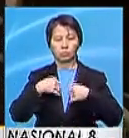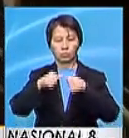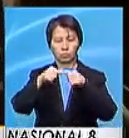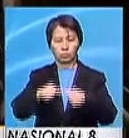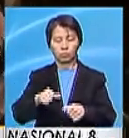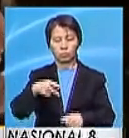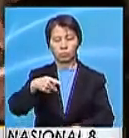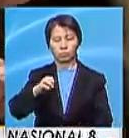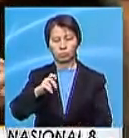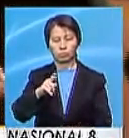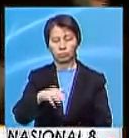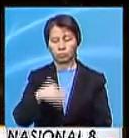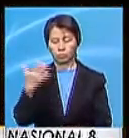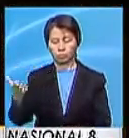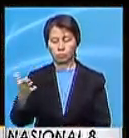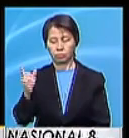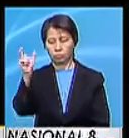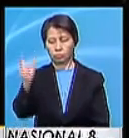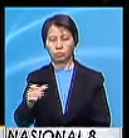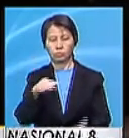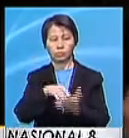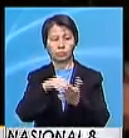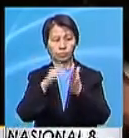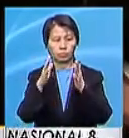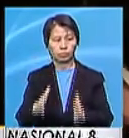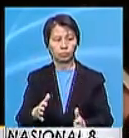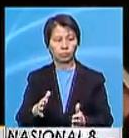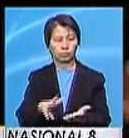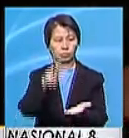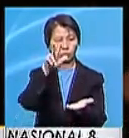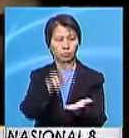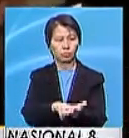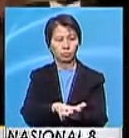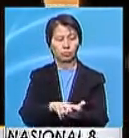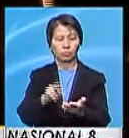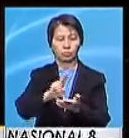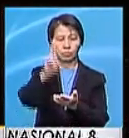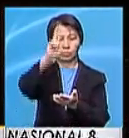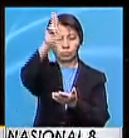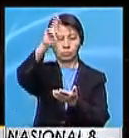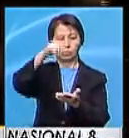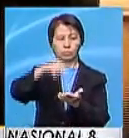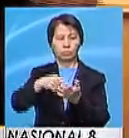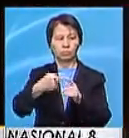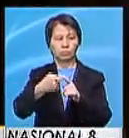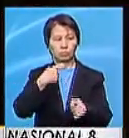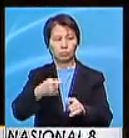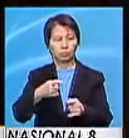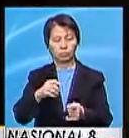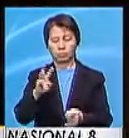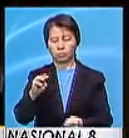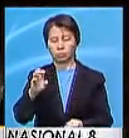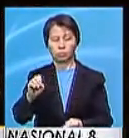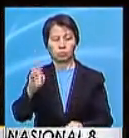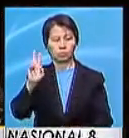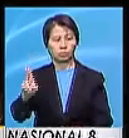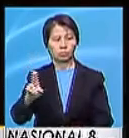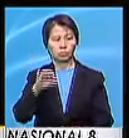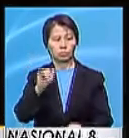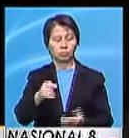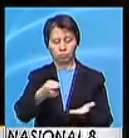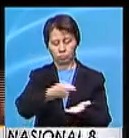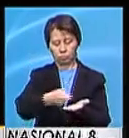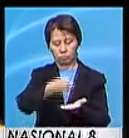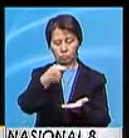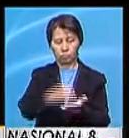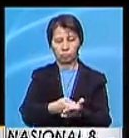Pitt ketika beliau merupakan seorang pelajar. Pengiktirafan oleh universiti ini ialah hasil memorandum persefahaman yang